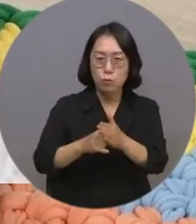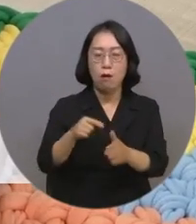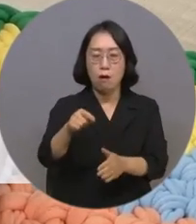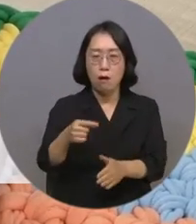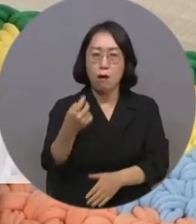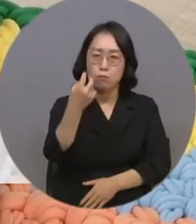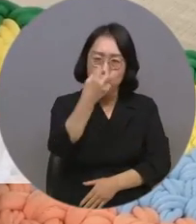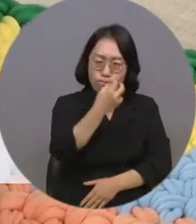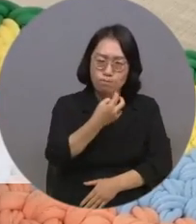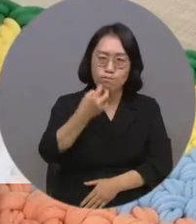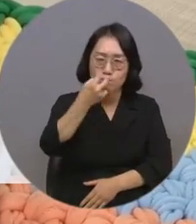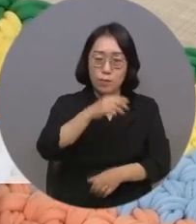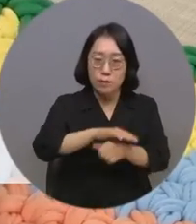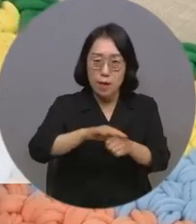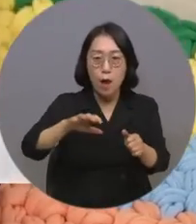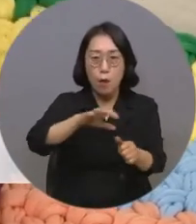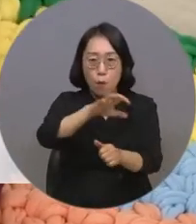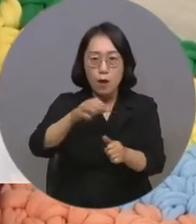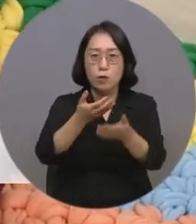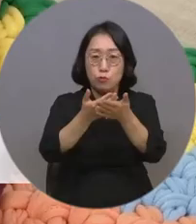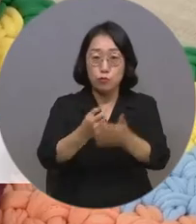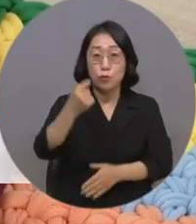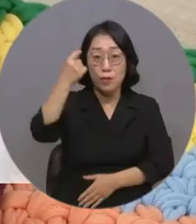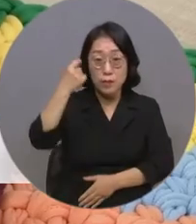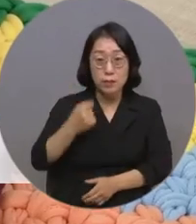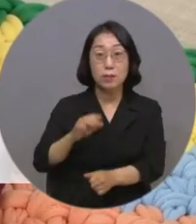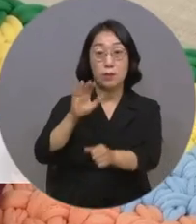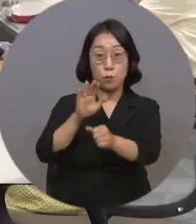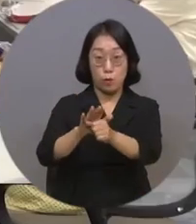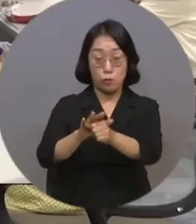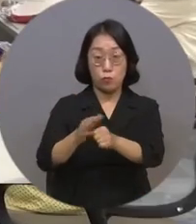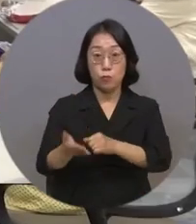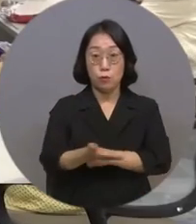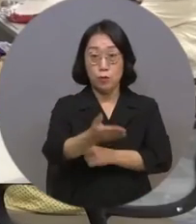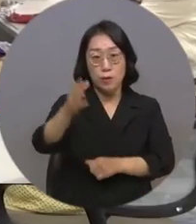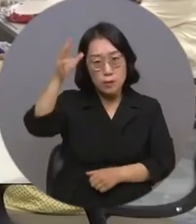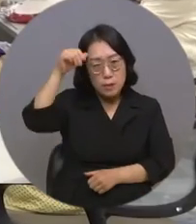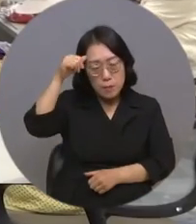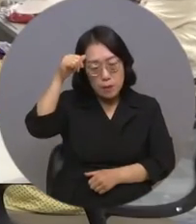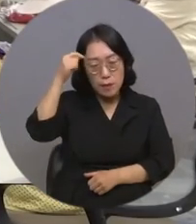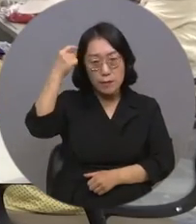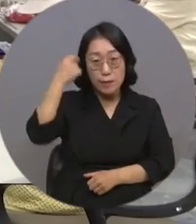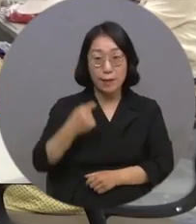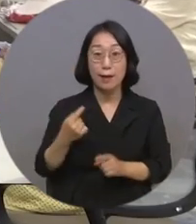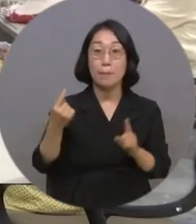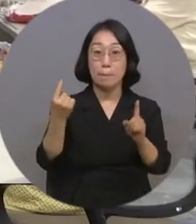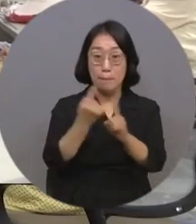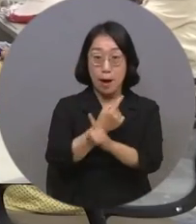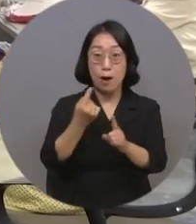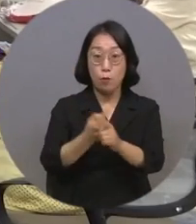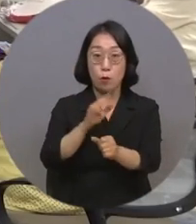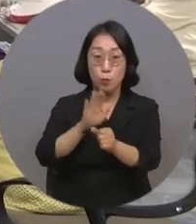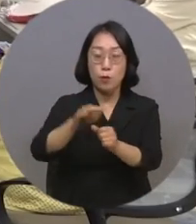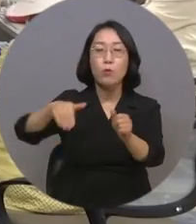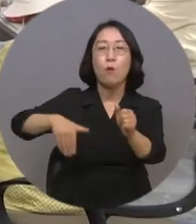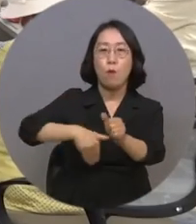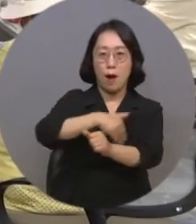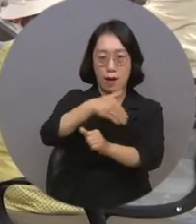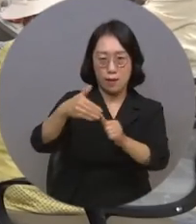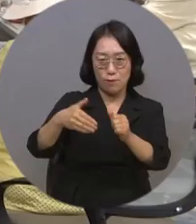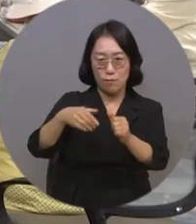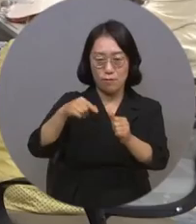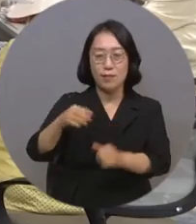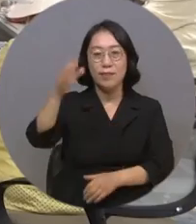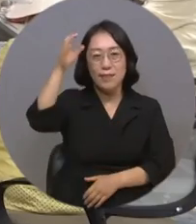능력유지 가능성과 관리의 중요성을 인식하며 치매에 대한 주변의 인식개선과 친화적 환경 조상을